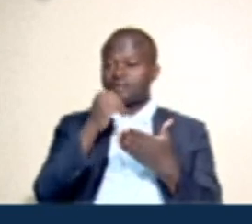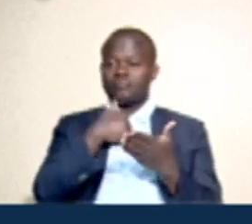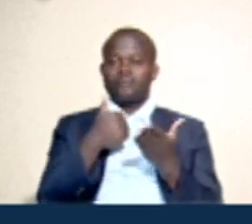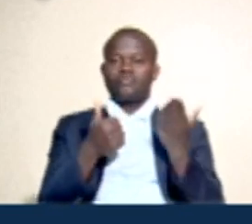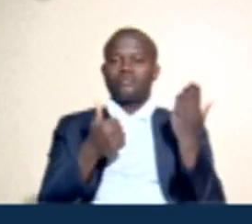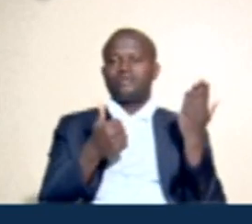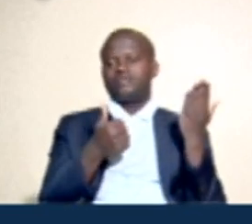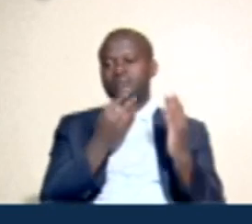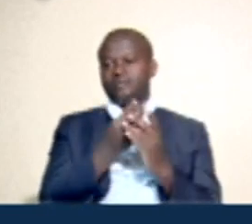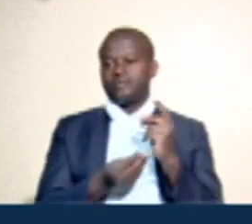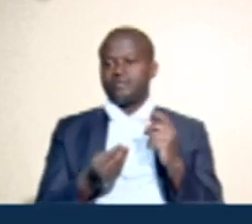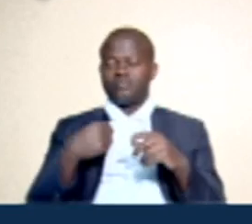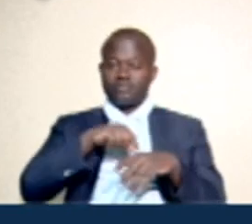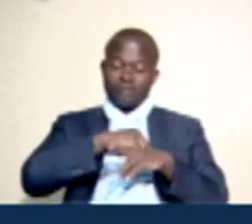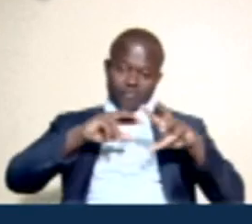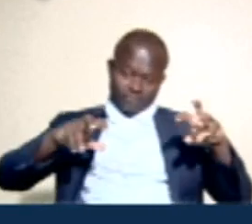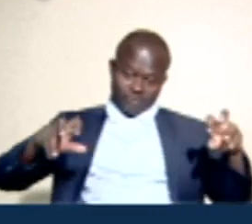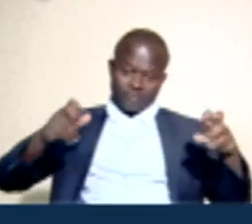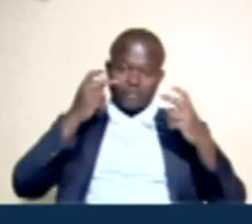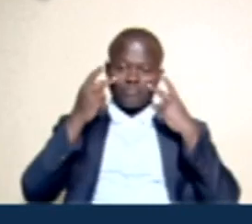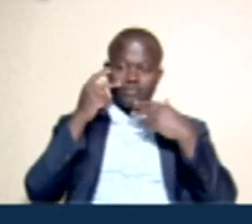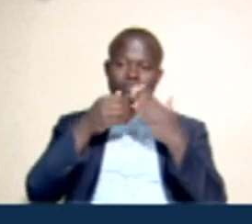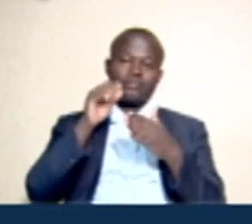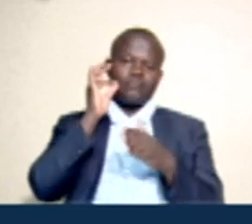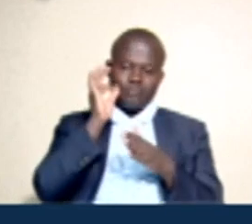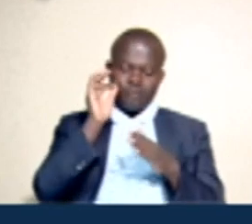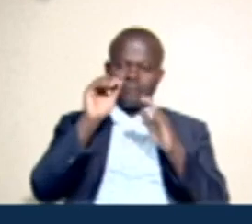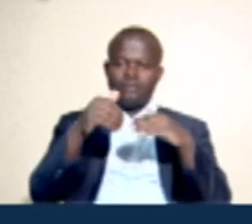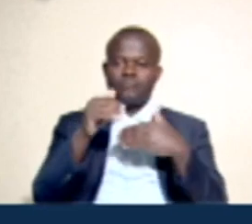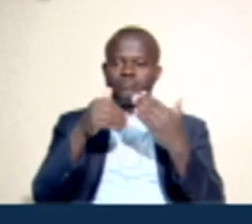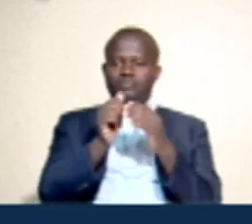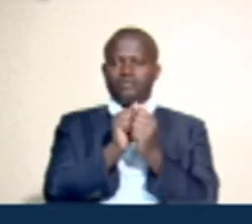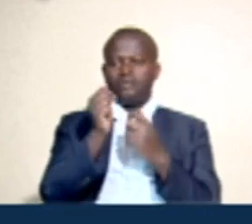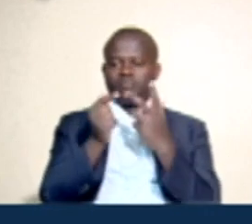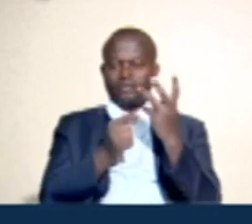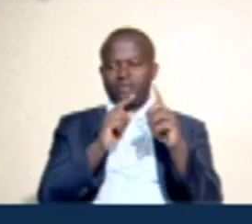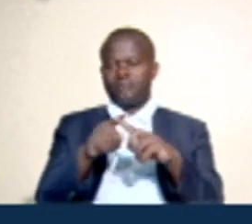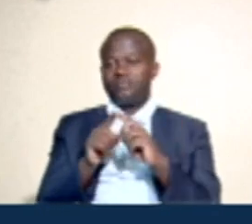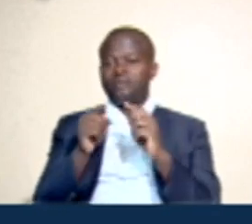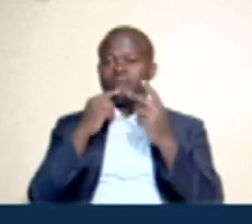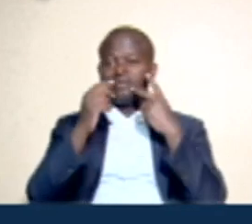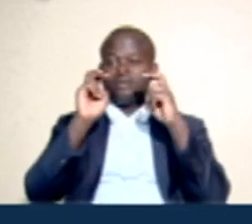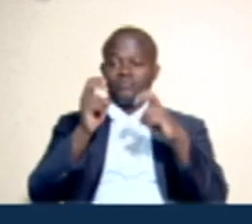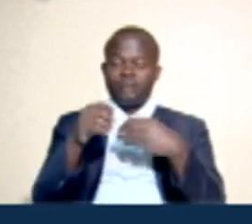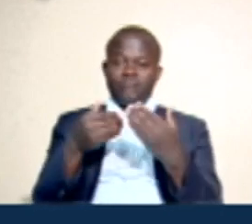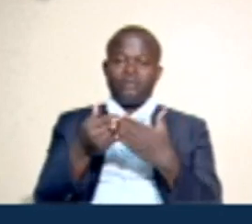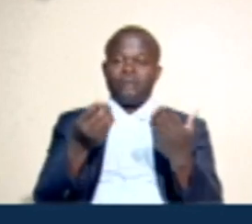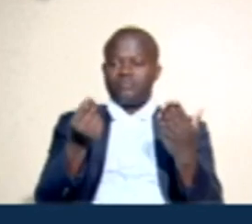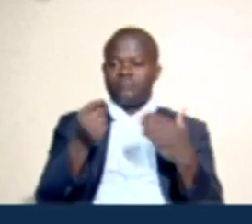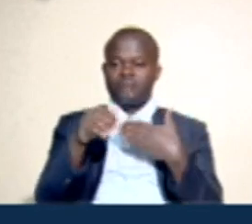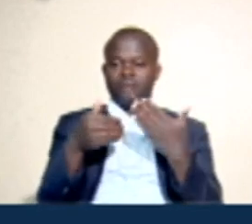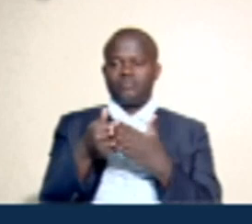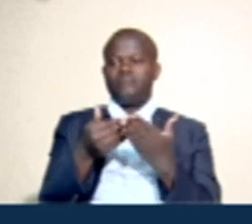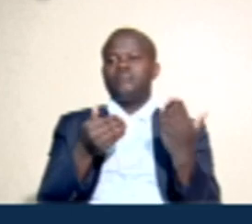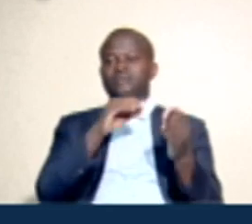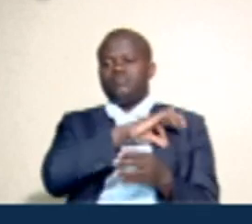n'igihombo. Dukora isesengura kuva ku mbuto mu guhinga n'indi bitandukanye, tukageraho umuhinzi tuvuga ngo amafaranga yashyizemo n'inyungu